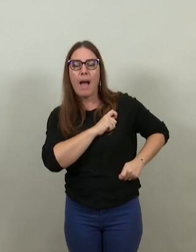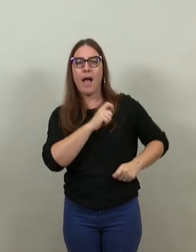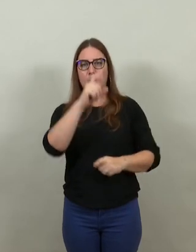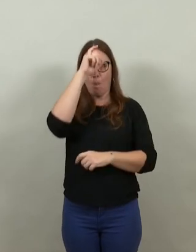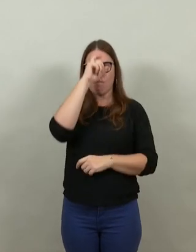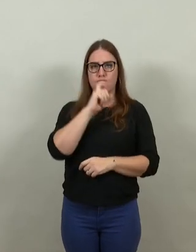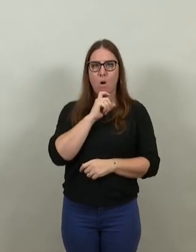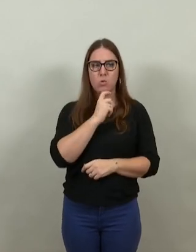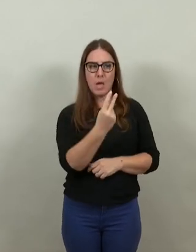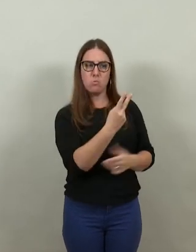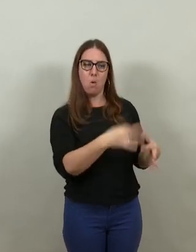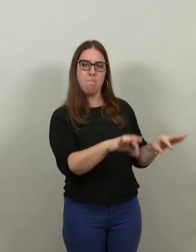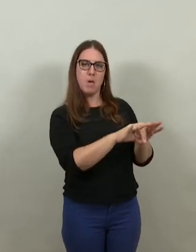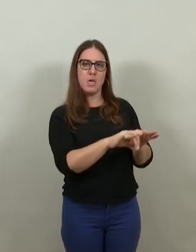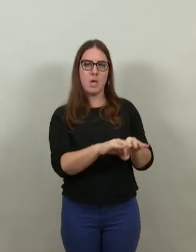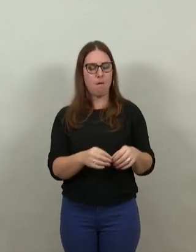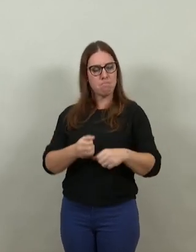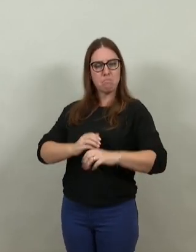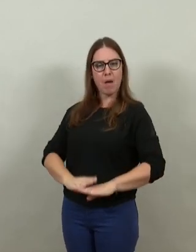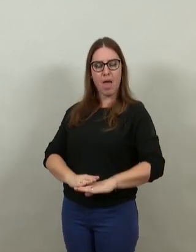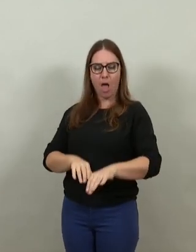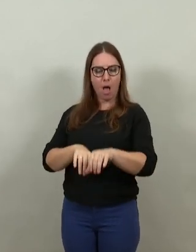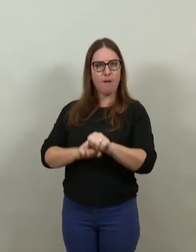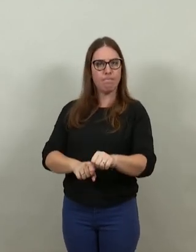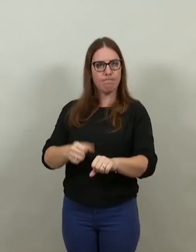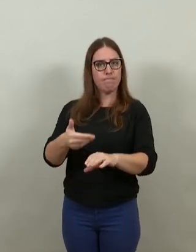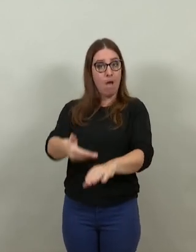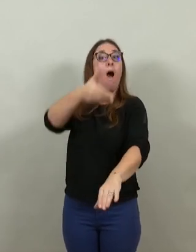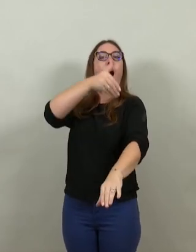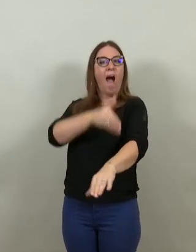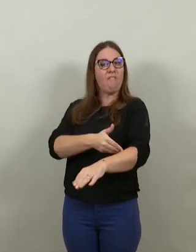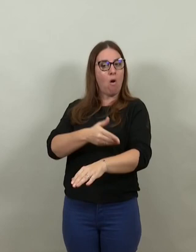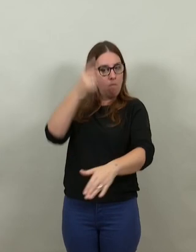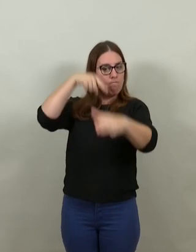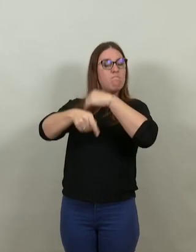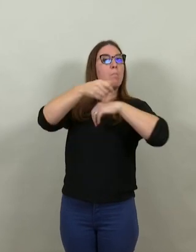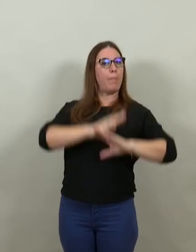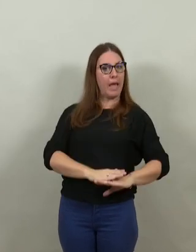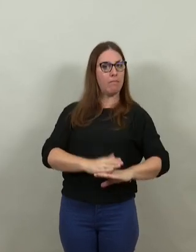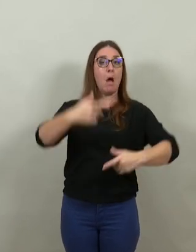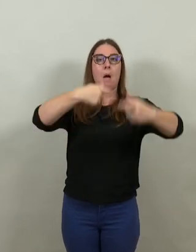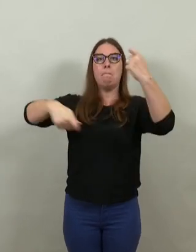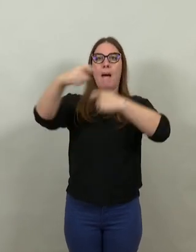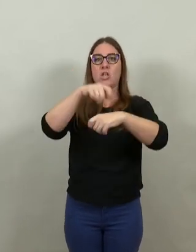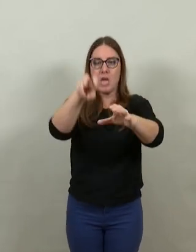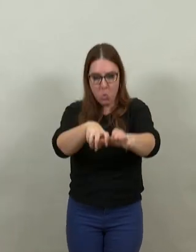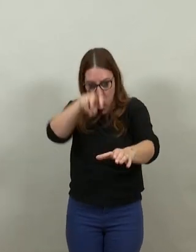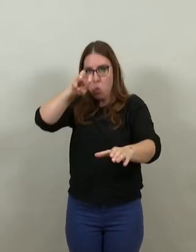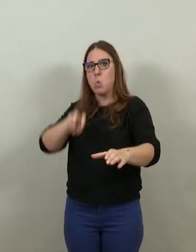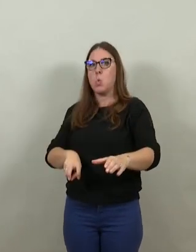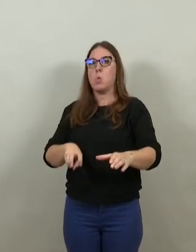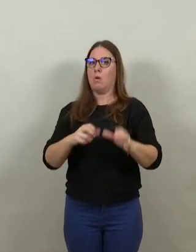déjà eu la détermination et la clairevoyance de le faire sortir du marché de